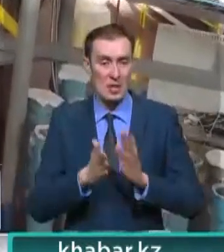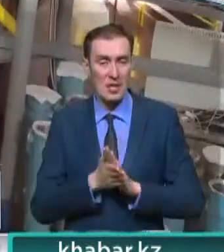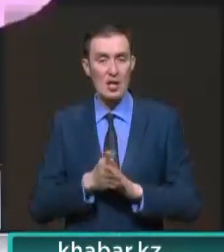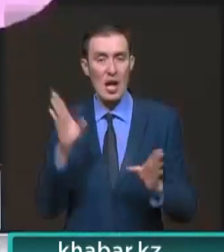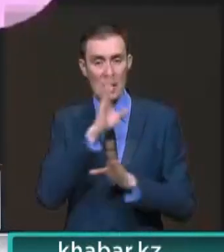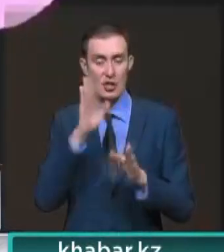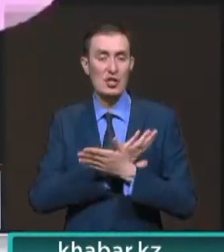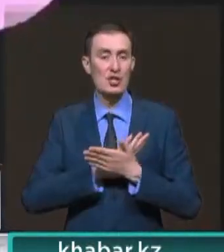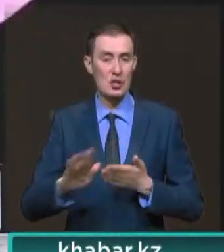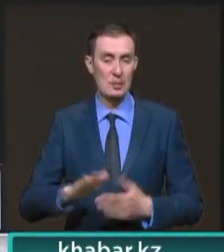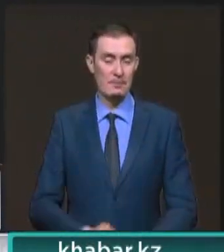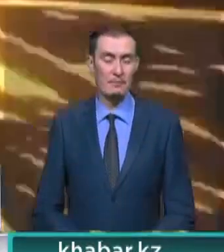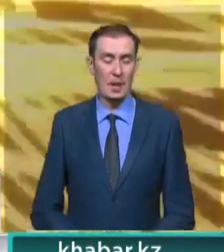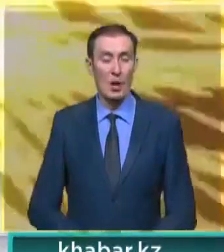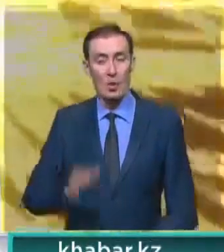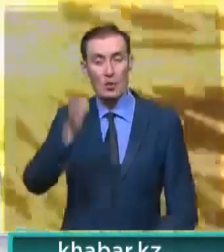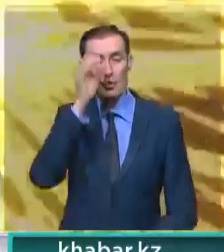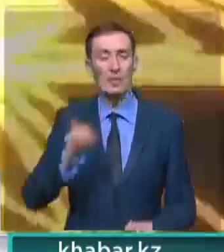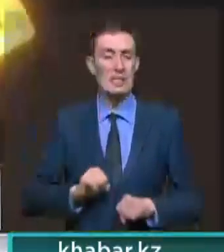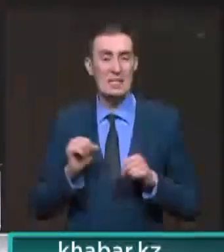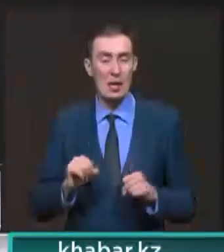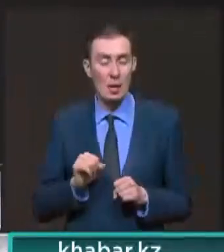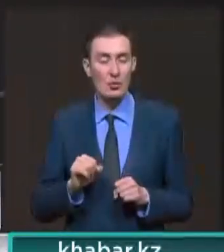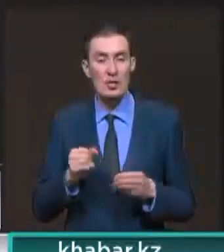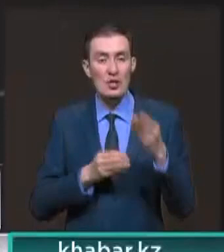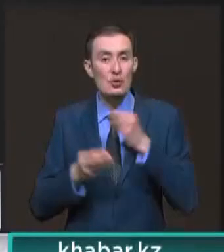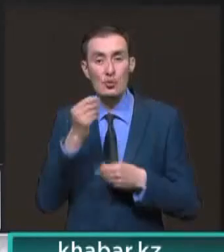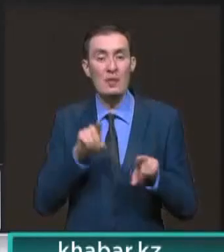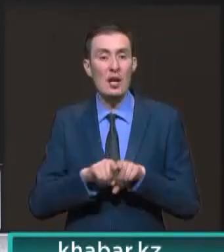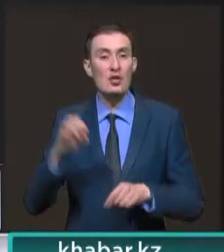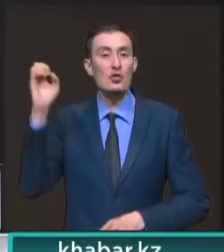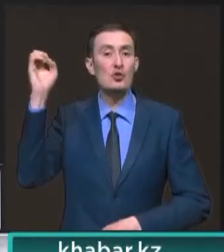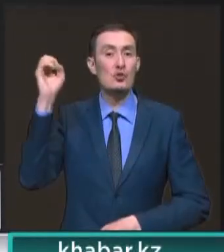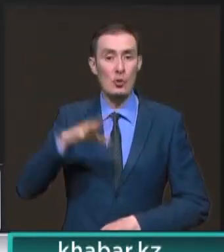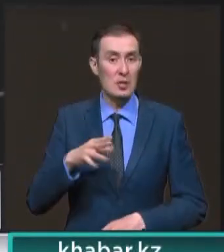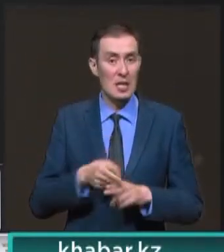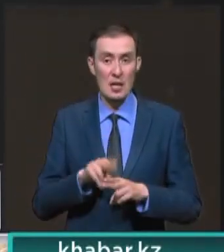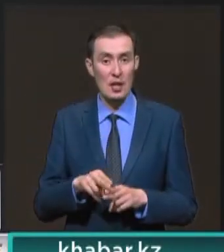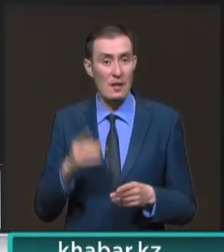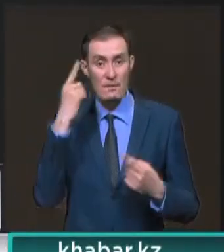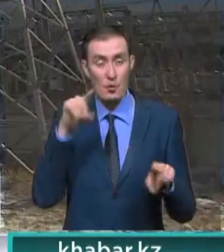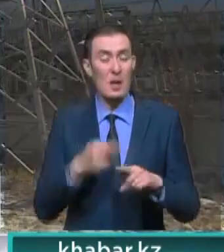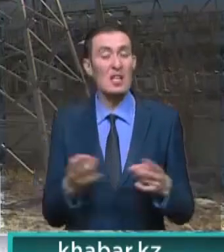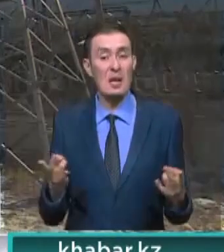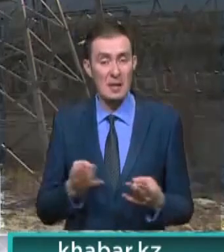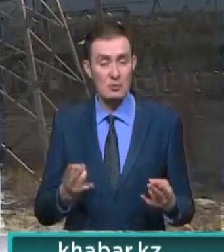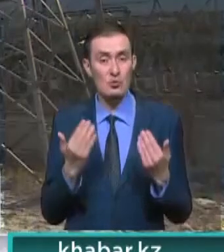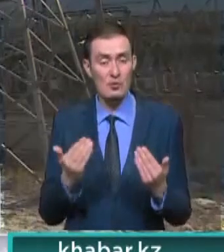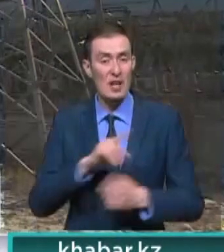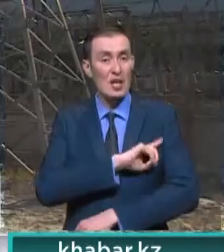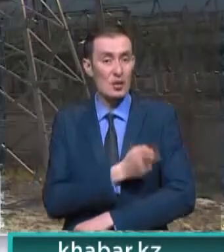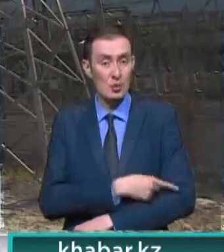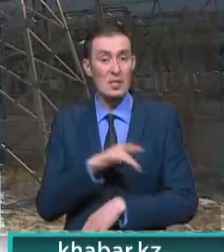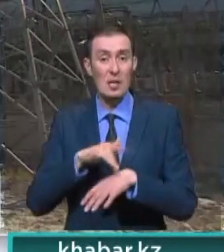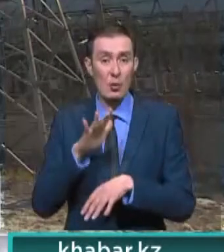экологичным. Фактически ученые пытаются зажечь на Земле искусственное солнце. И это не прихоть, а необходимость. Существующие ресурсы